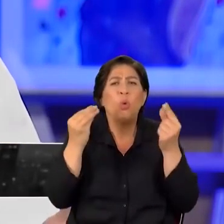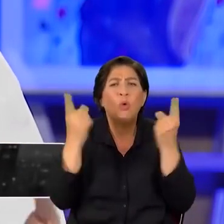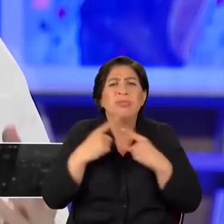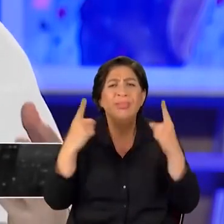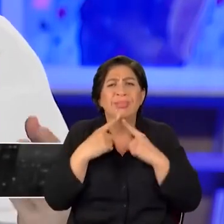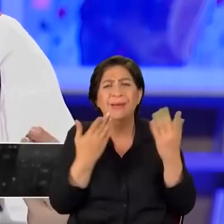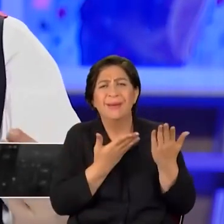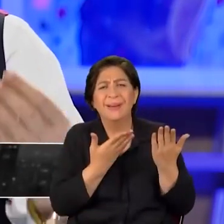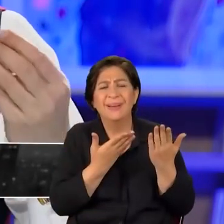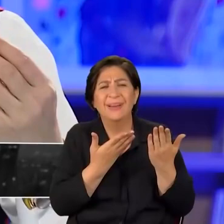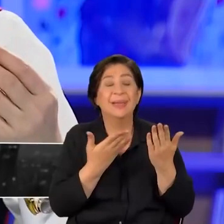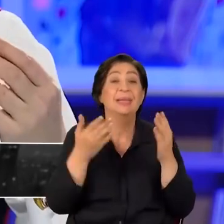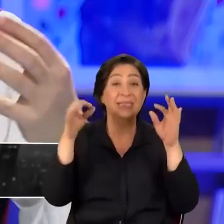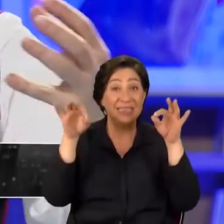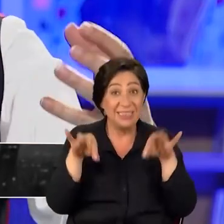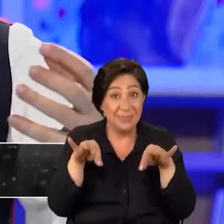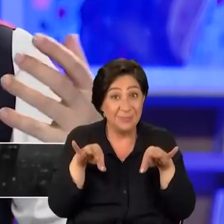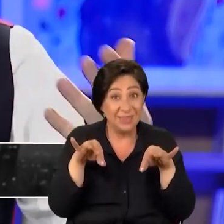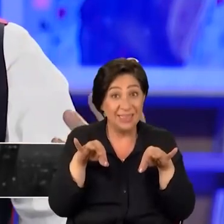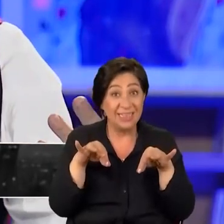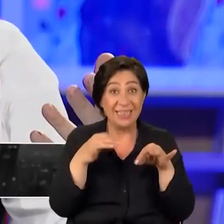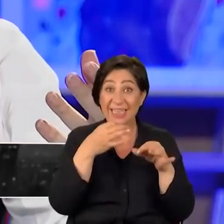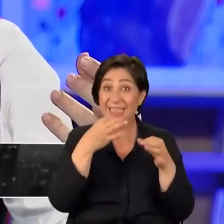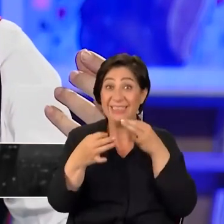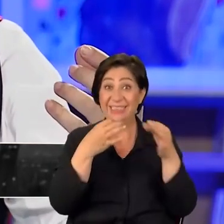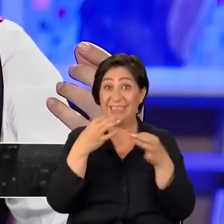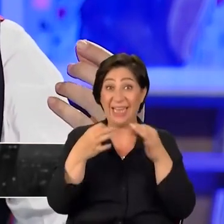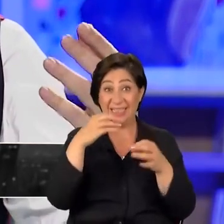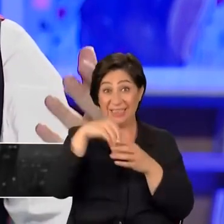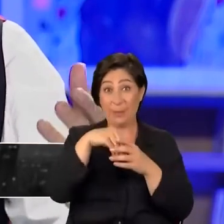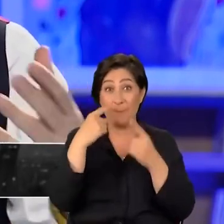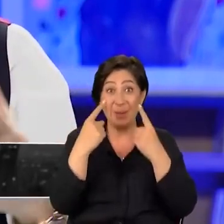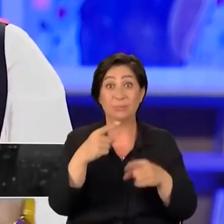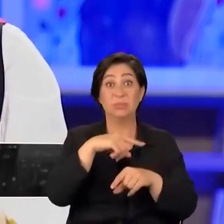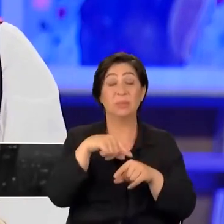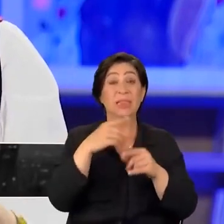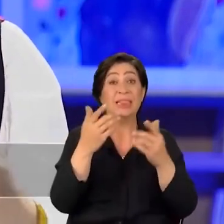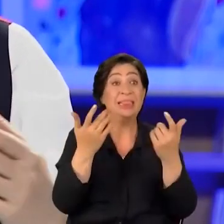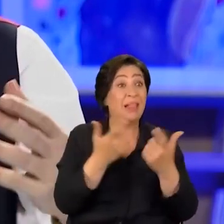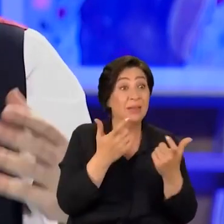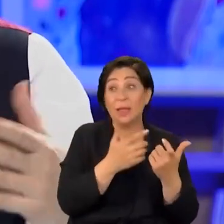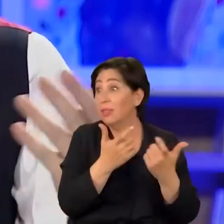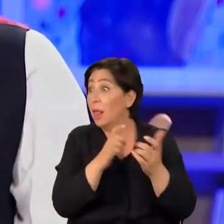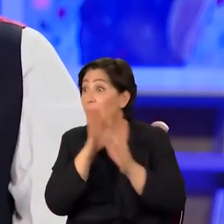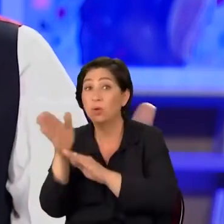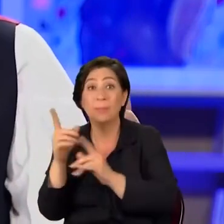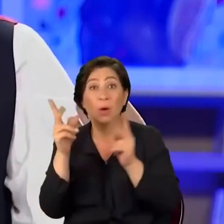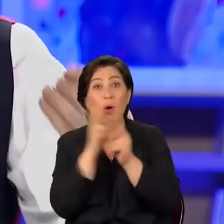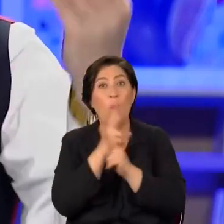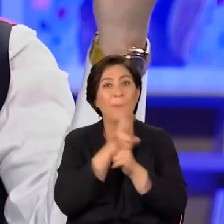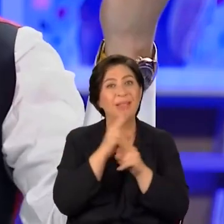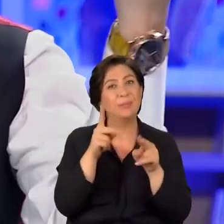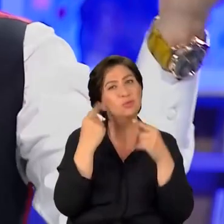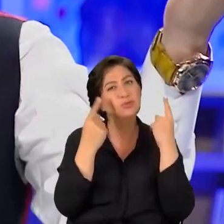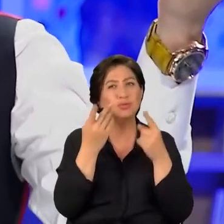sempatik. Şimdi yani izimler açısından da baktığımız zaman yani nereden nereye geldik ve bir komedi haline düşünüyor.